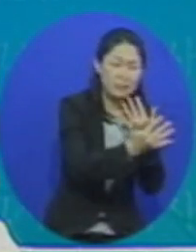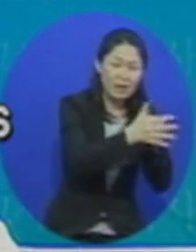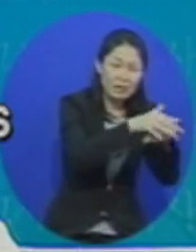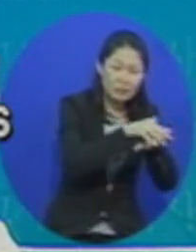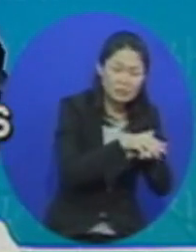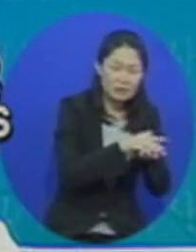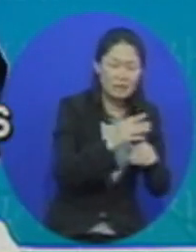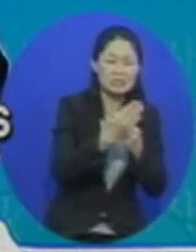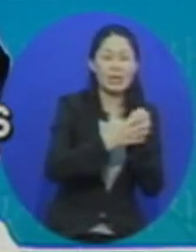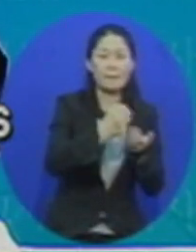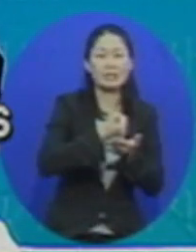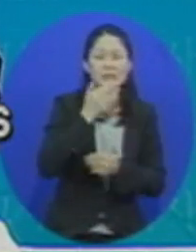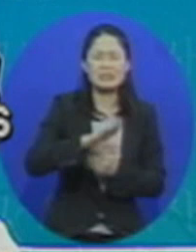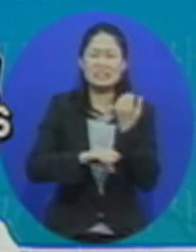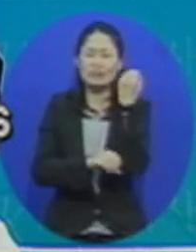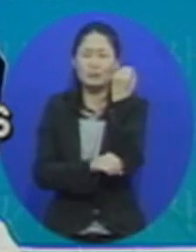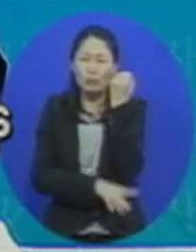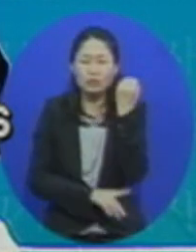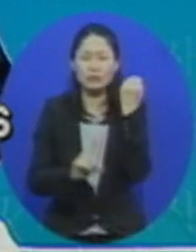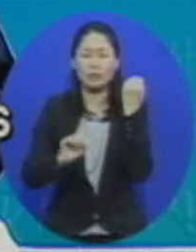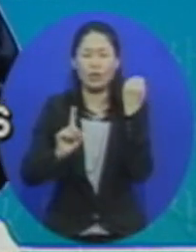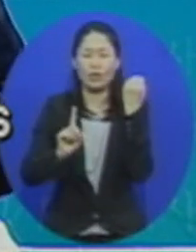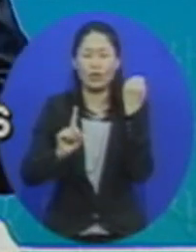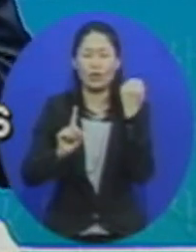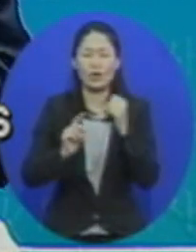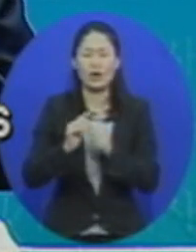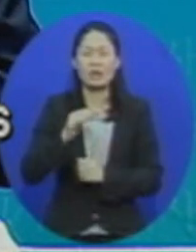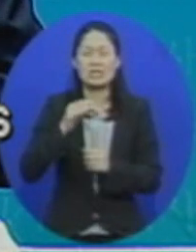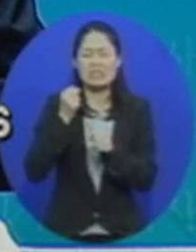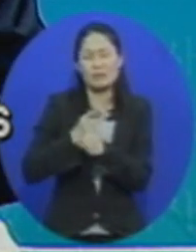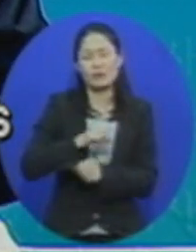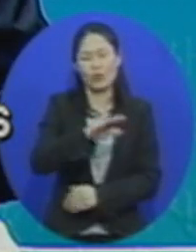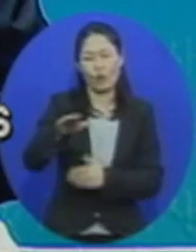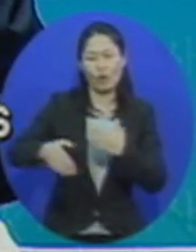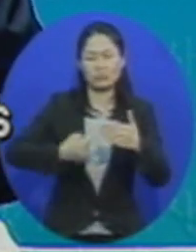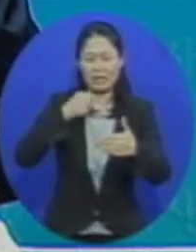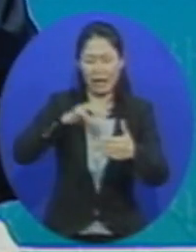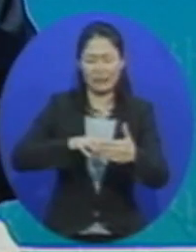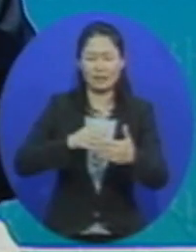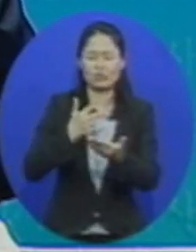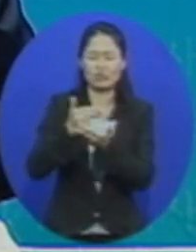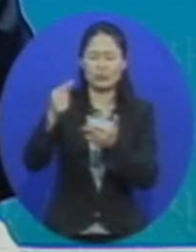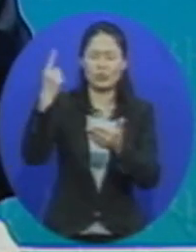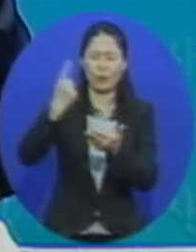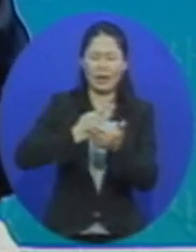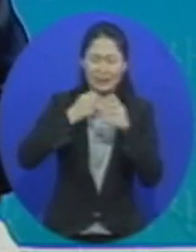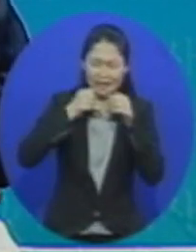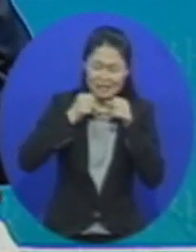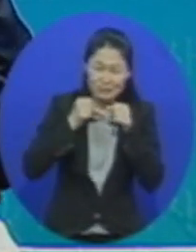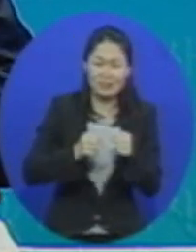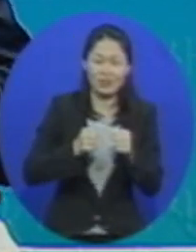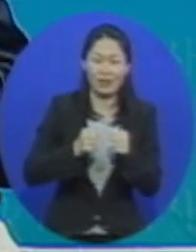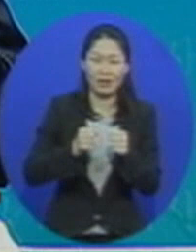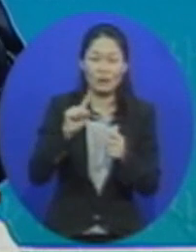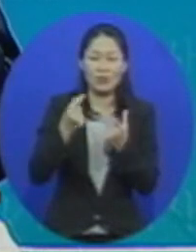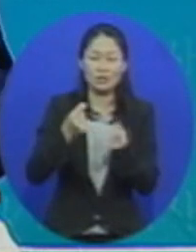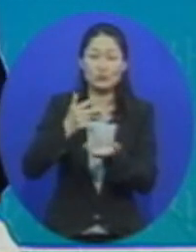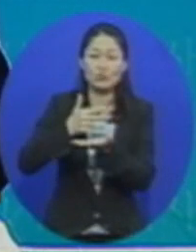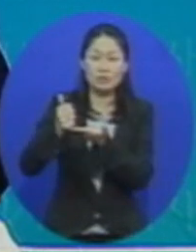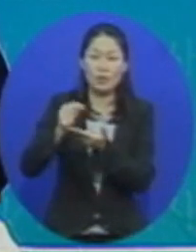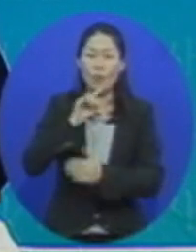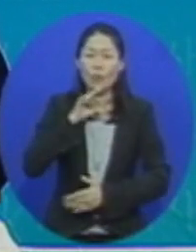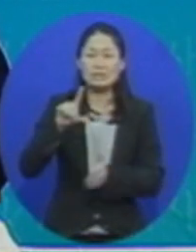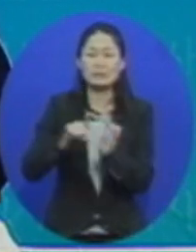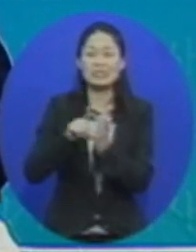있겠지만 근본적으로 는 이미 여러분 안에 주님이 와 계세요 그 주님은 오직